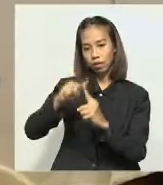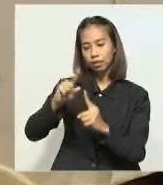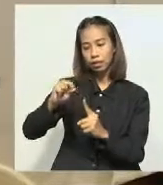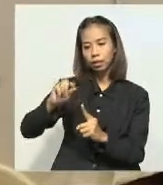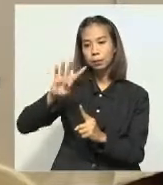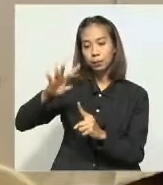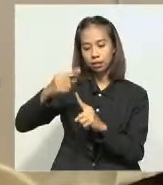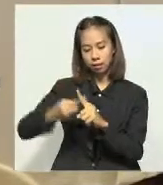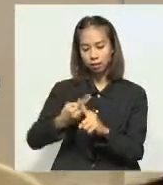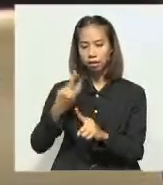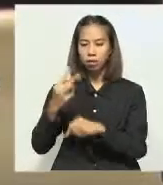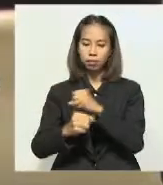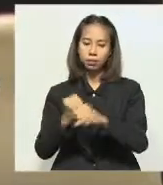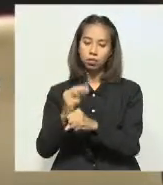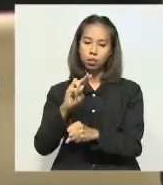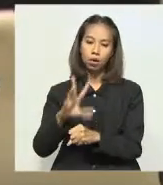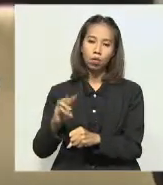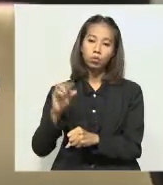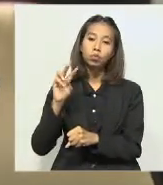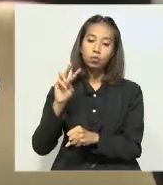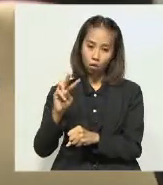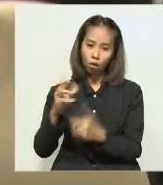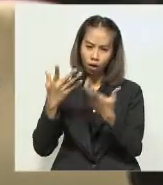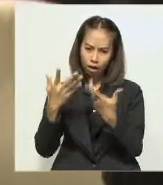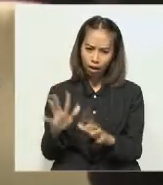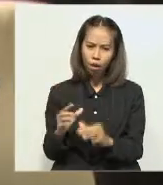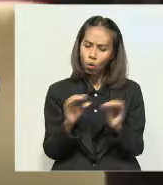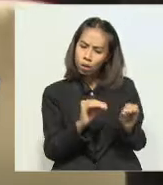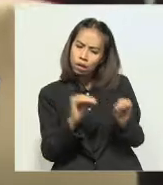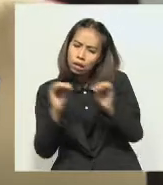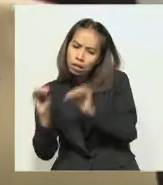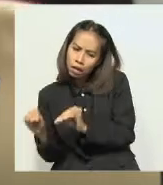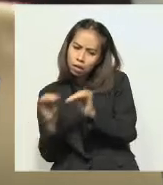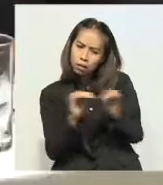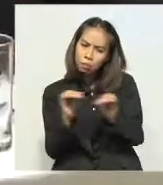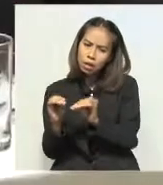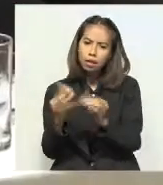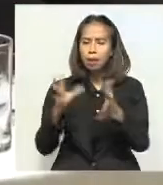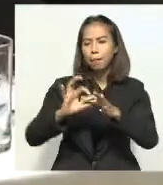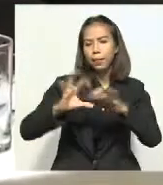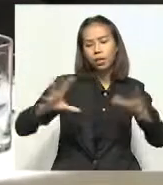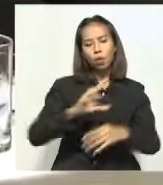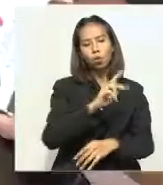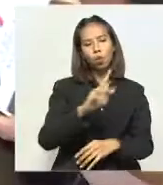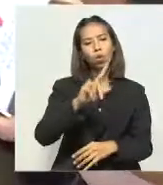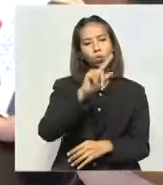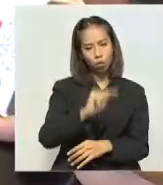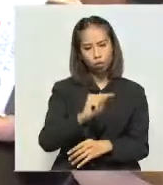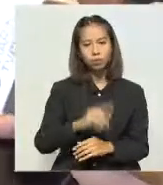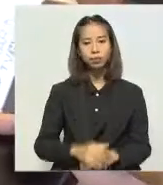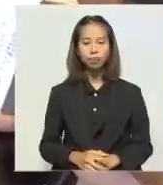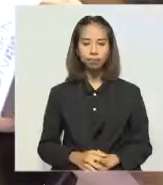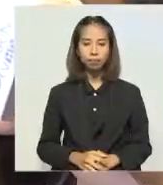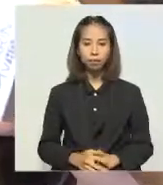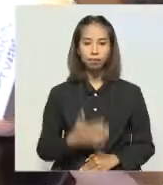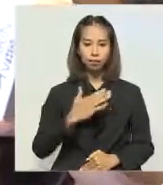าพันธ์2562ส่วนจะมีปัจจัยอย่างอื่นให้เลื่อนออกไปหรือไม่นั้นไม่เกี่ยวข้องกับกกต.ค่ะ ผมคิด